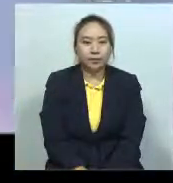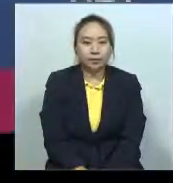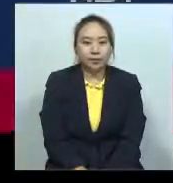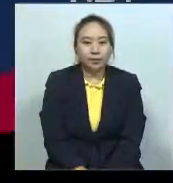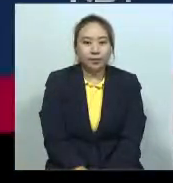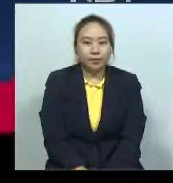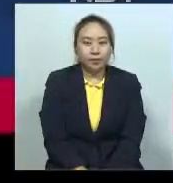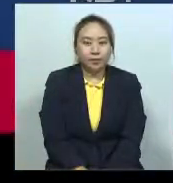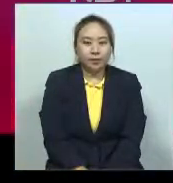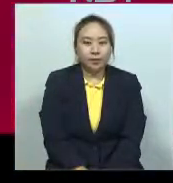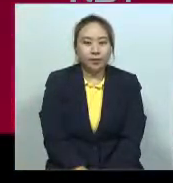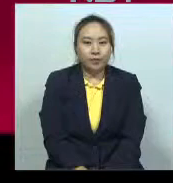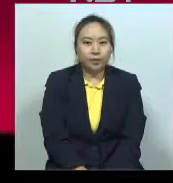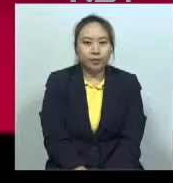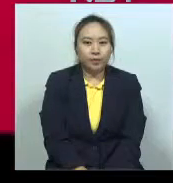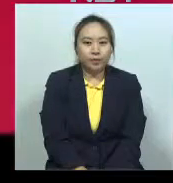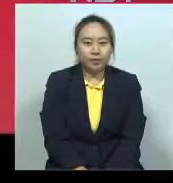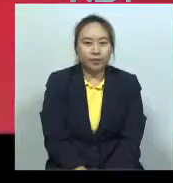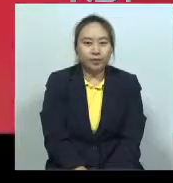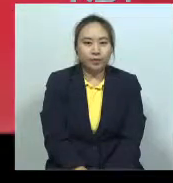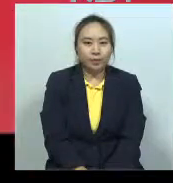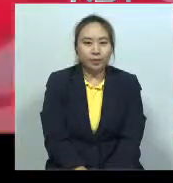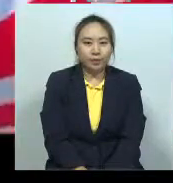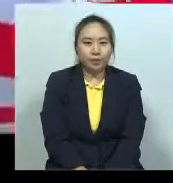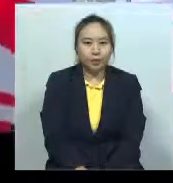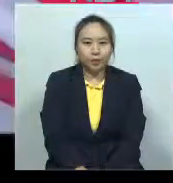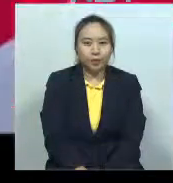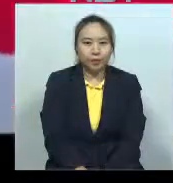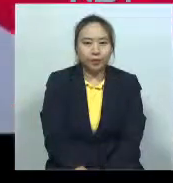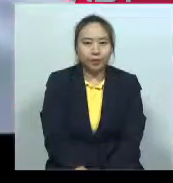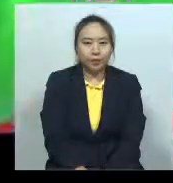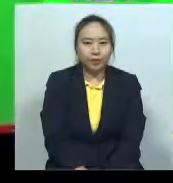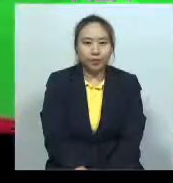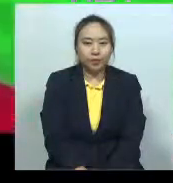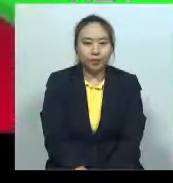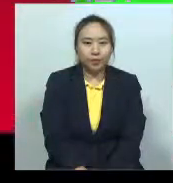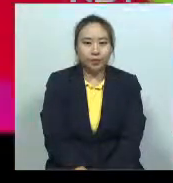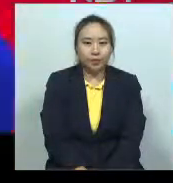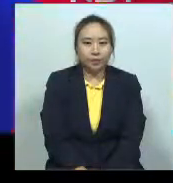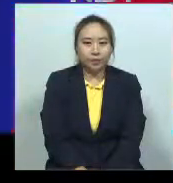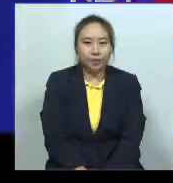เอกลักษณ์บนแผ่นพื้น